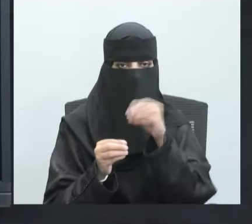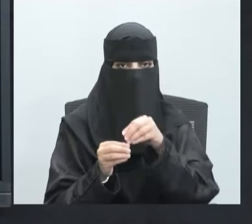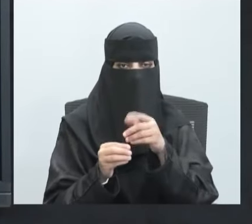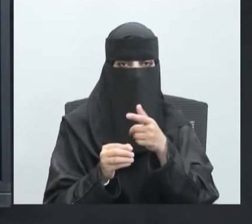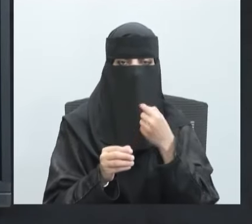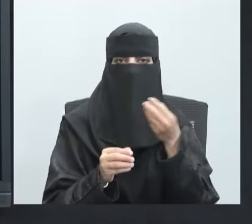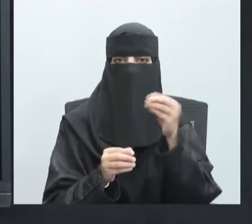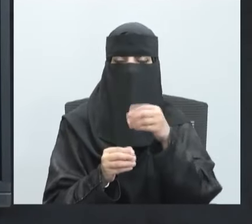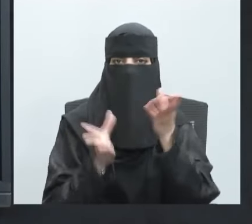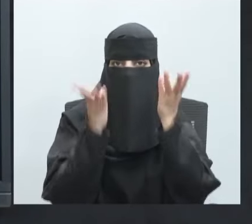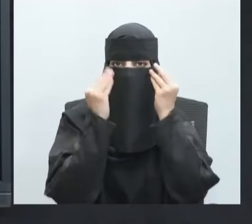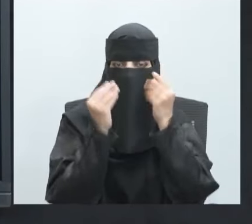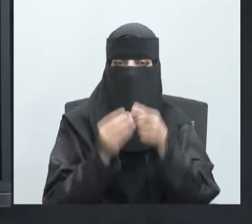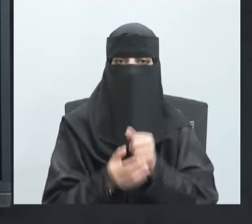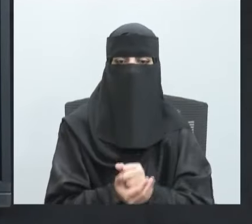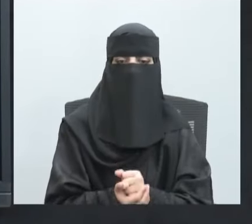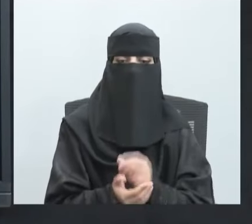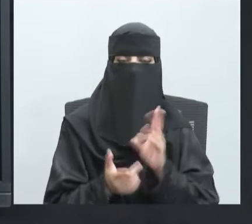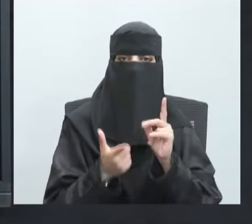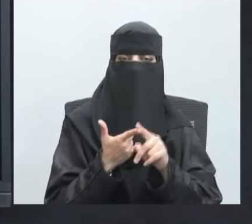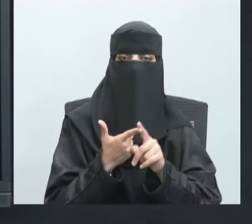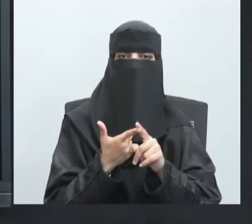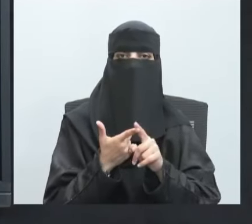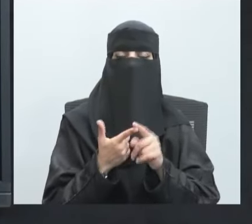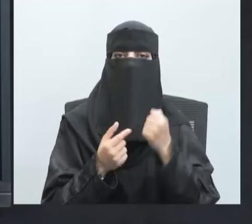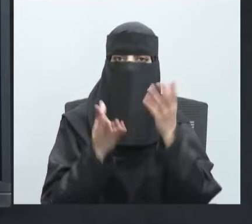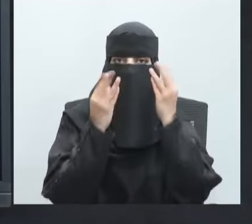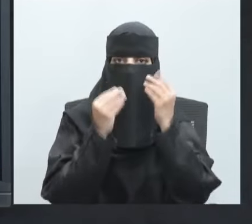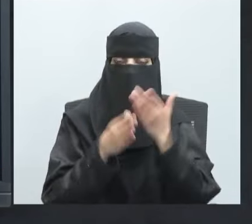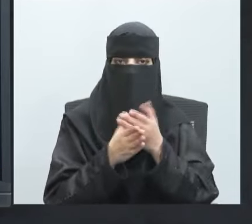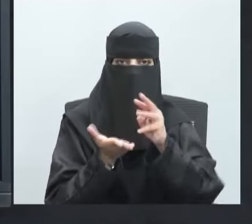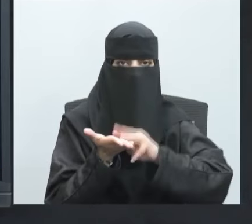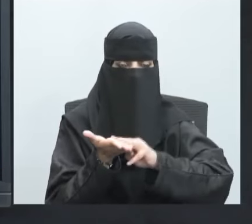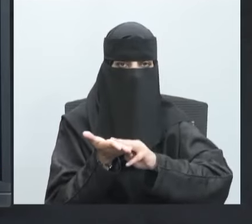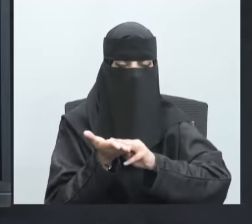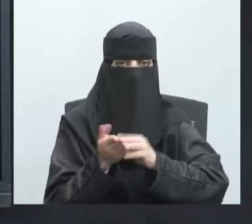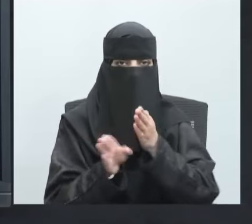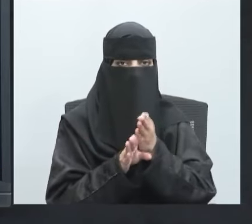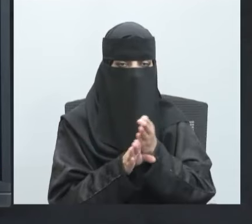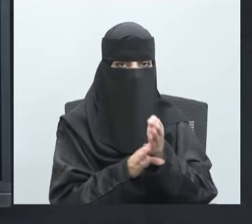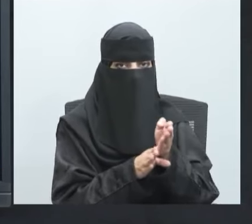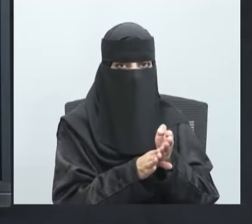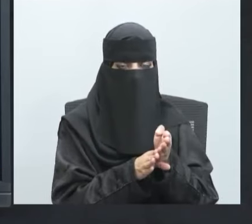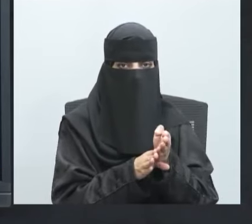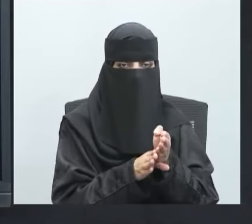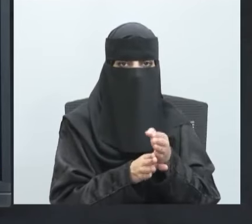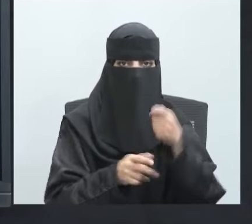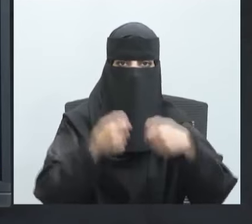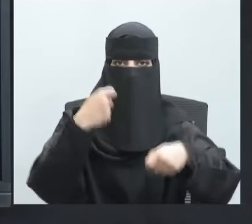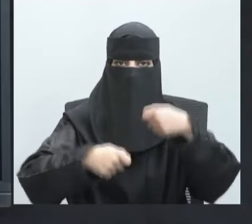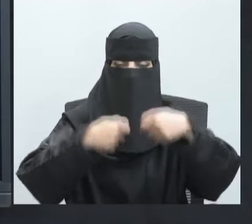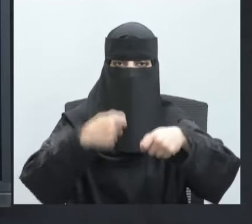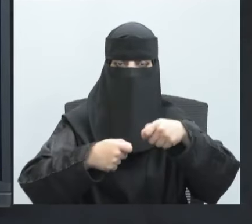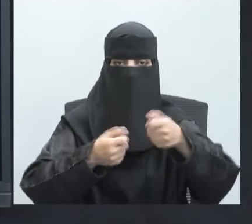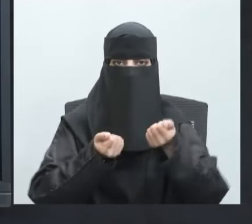او اثر زياده التعليم على الدخل وكذلك ذكرنا اثر سلوكيات المستهلكين